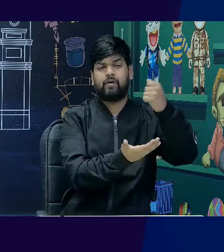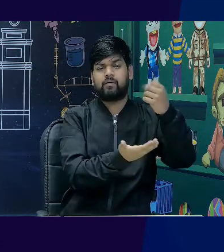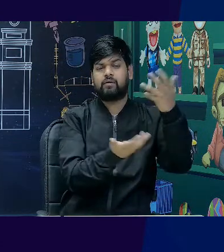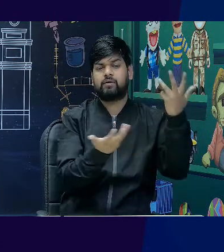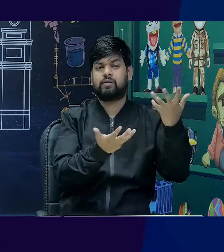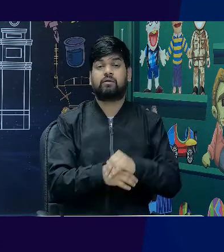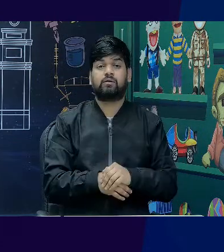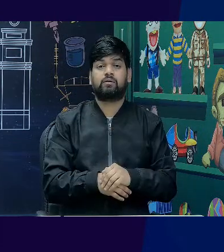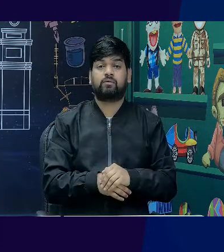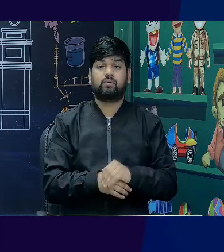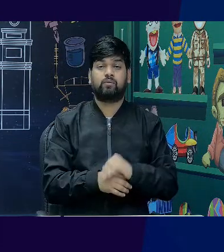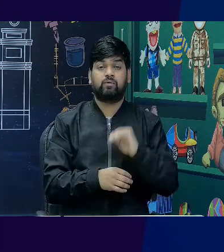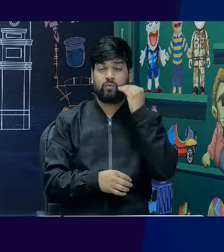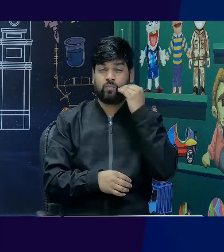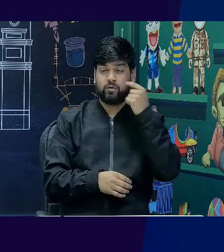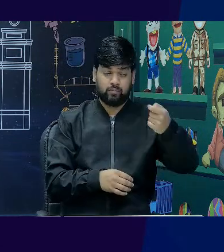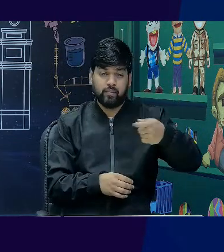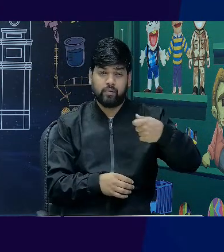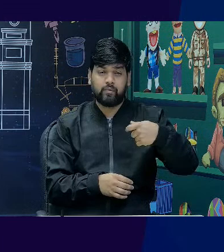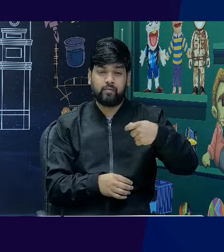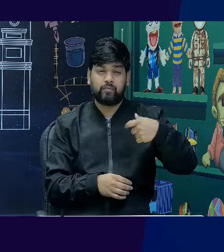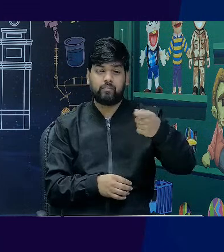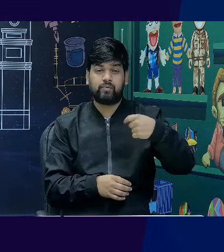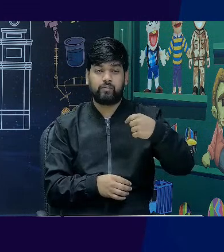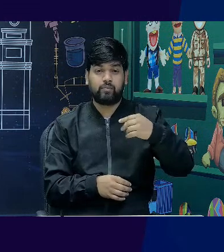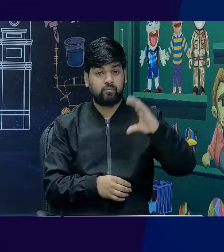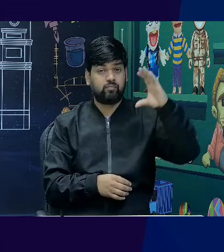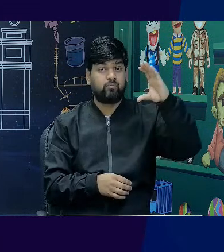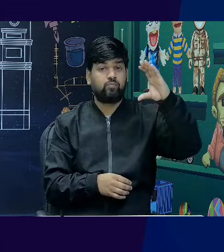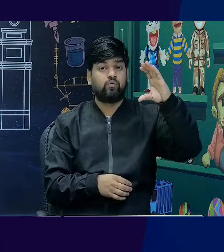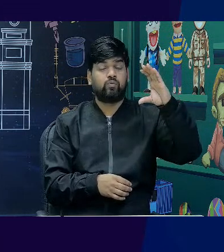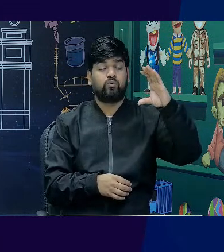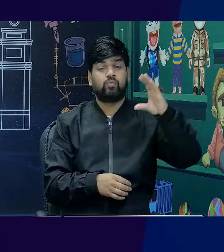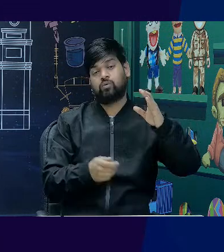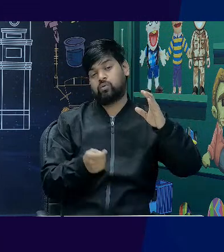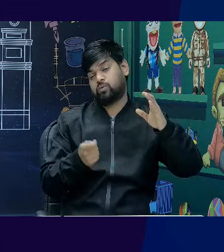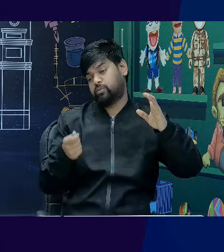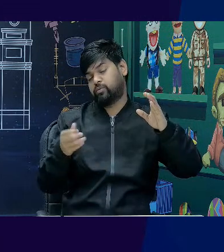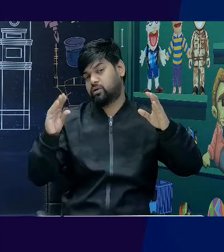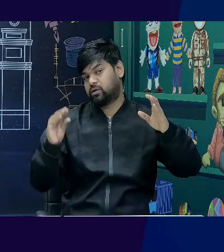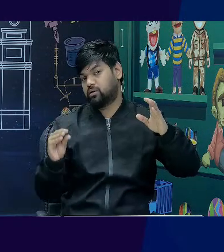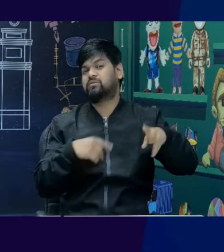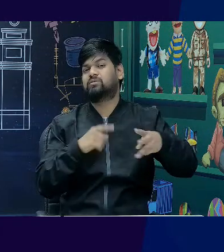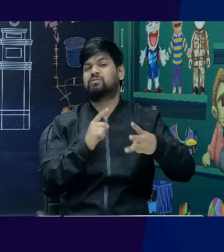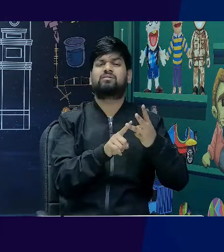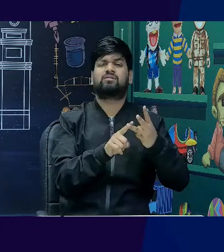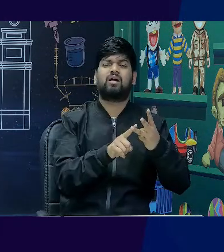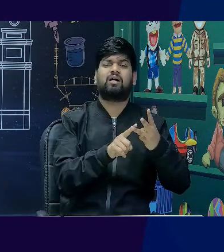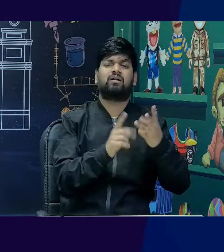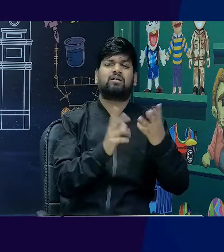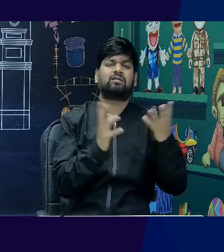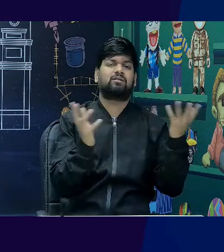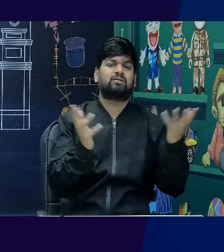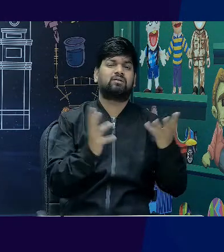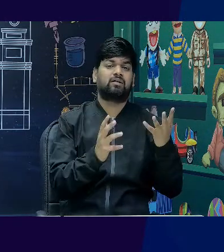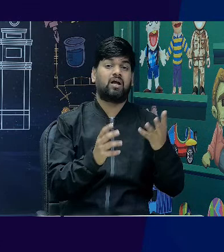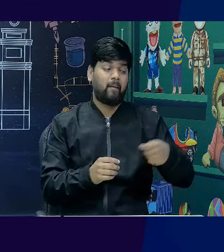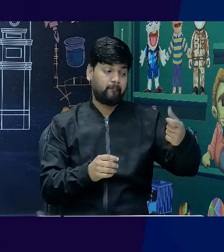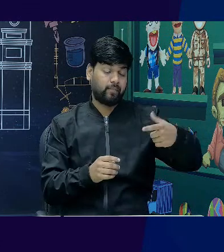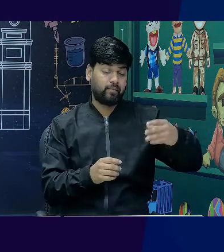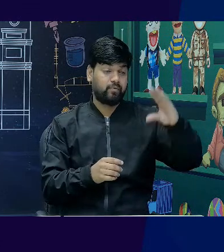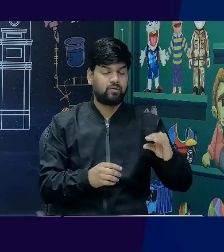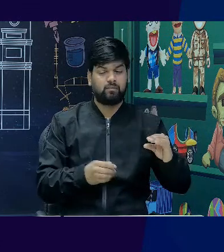देन माय टोटल एक्सपेंडिचर. अ graphical representation of the same is given in the slide. So we